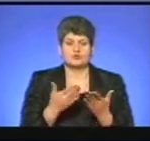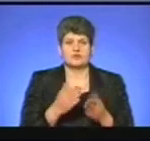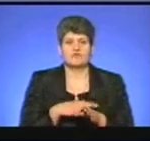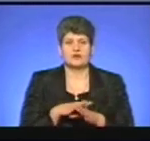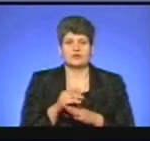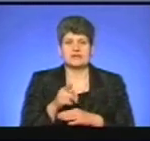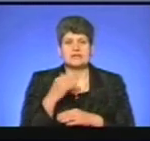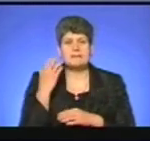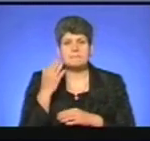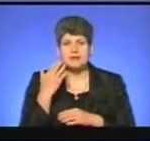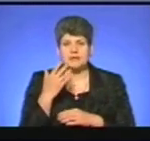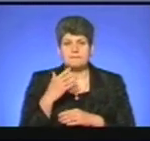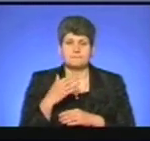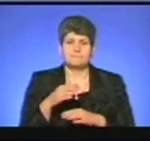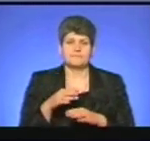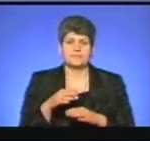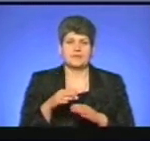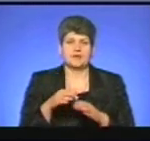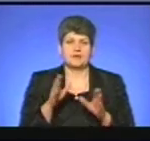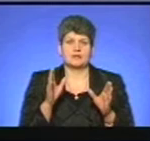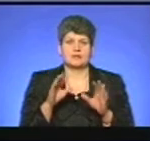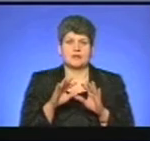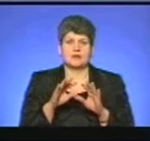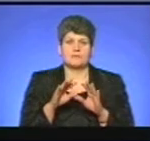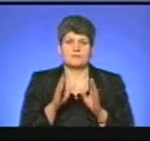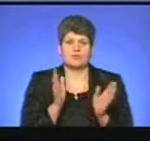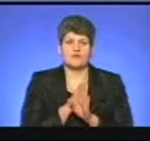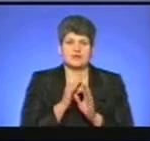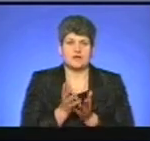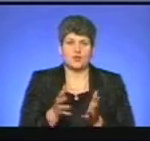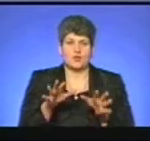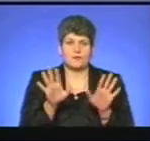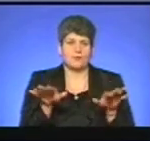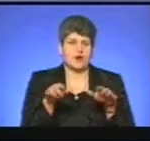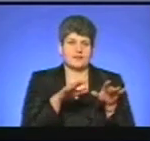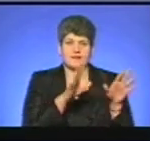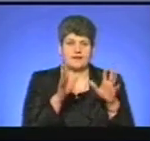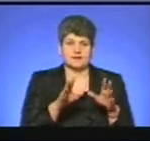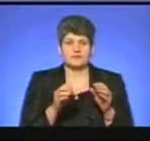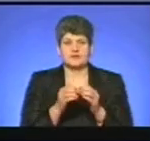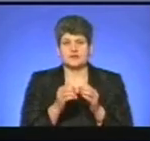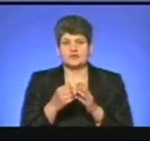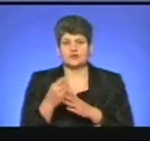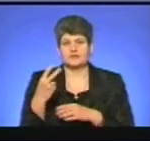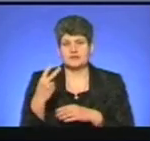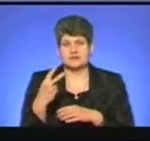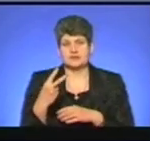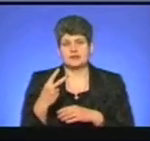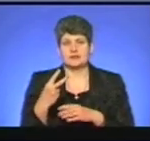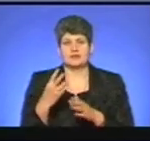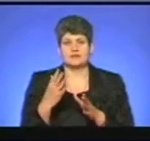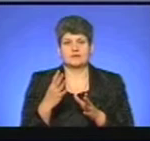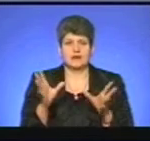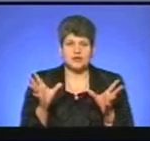виконати їхні мрії і політати на повітряних кулях. Це буде масовий старт. Разом близько від 10 до 20 повітряних куль, коли будуть масові